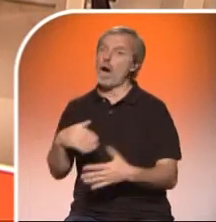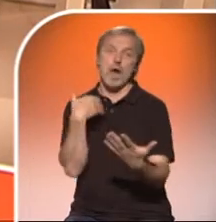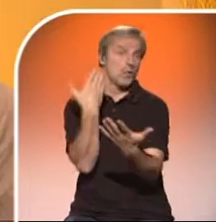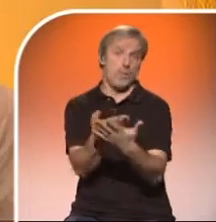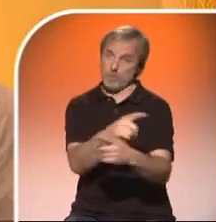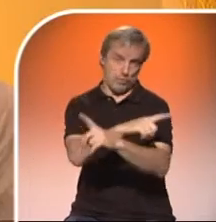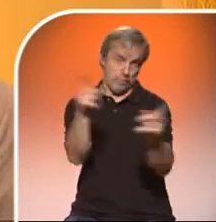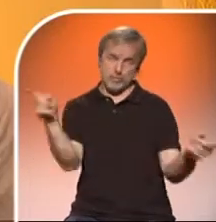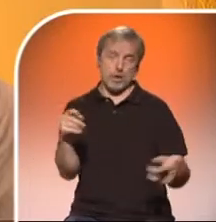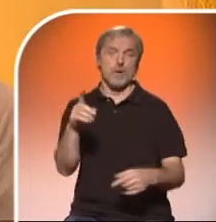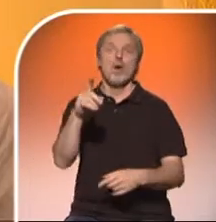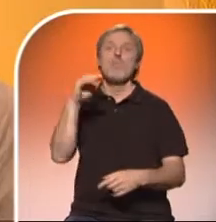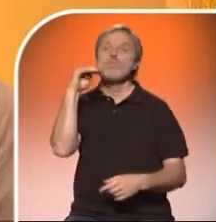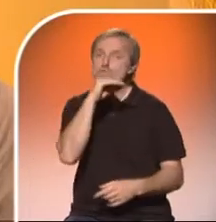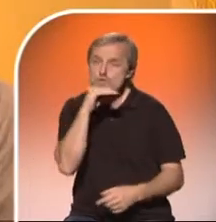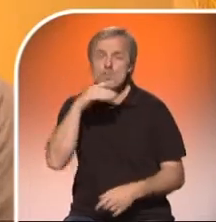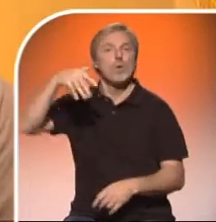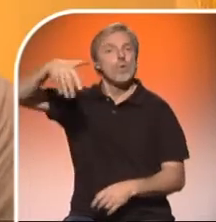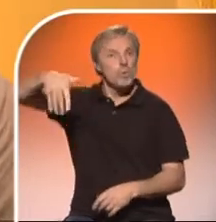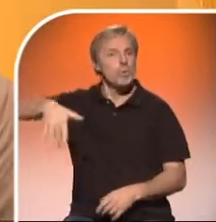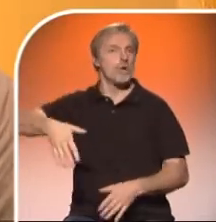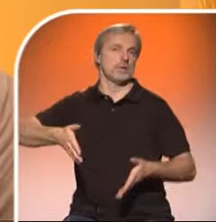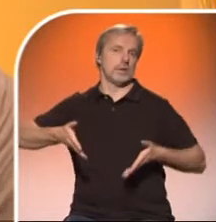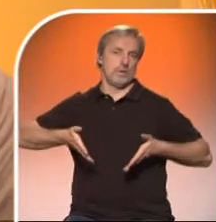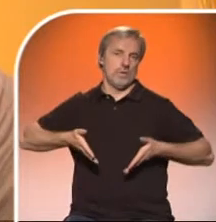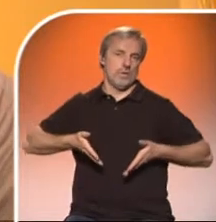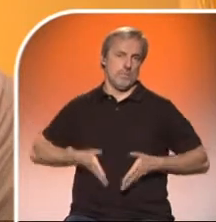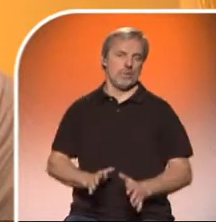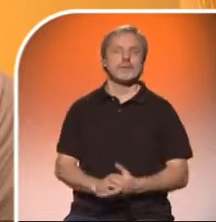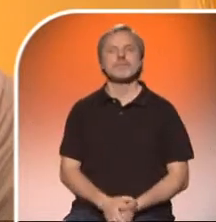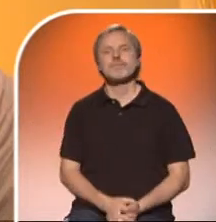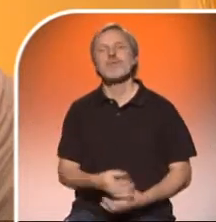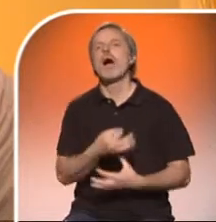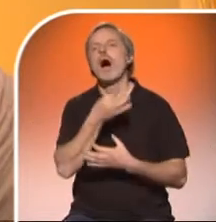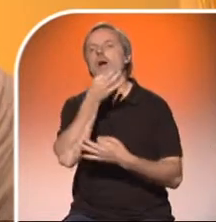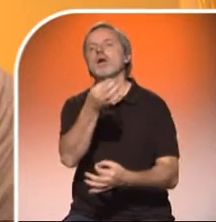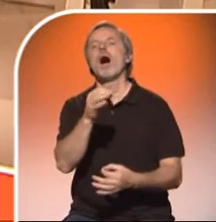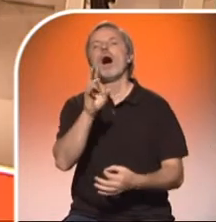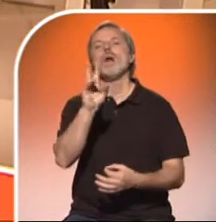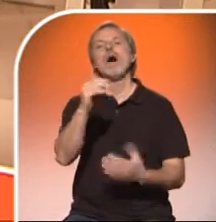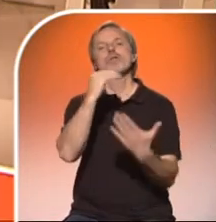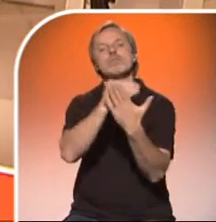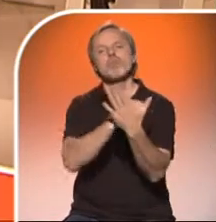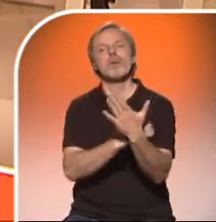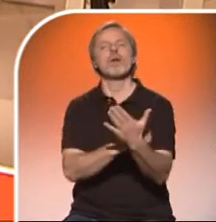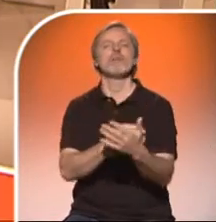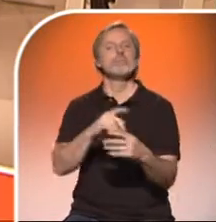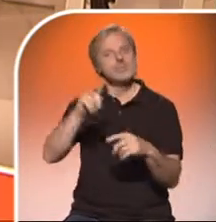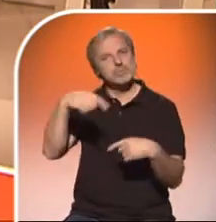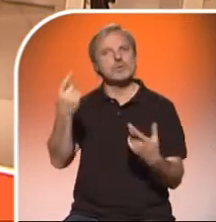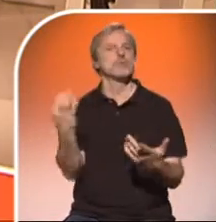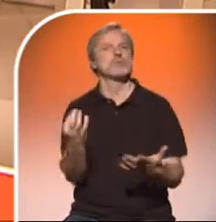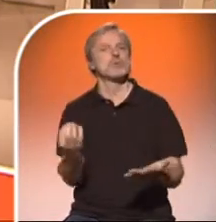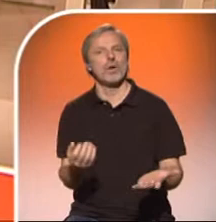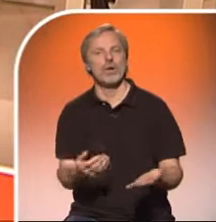se kácí. A když bychom nakoukli do diáře Petra Koláře, tak asi tam najdeme možná nějaké ještě, jestli